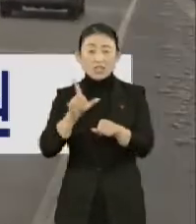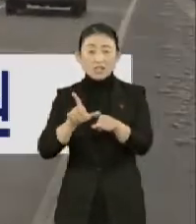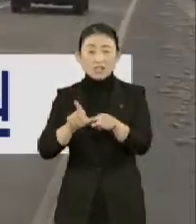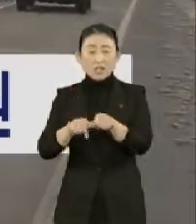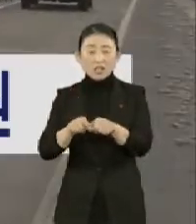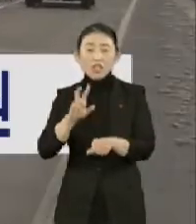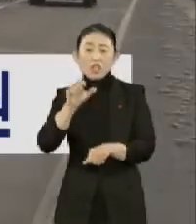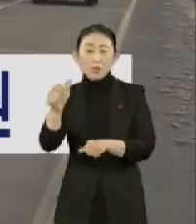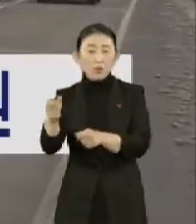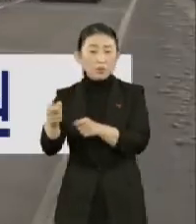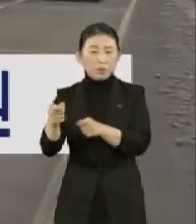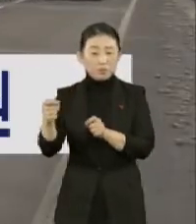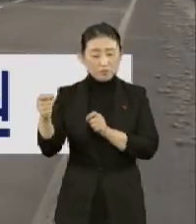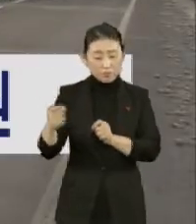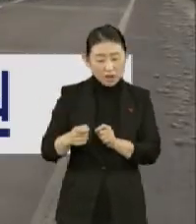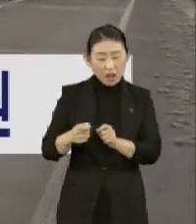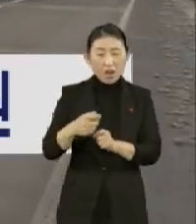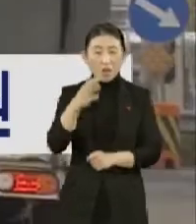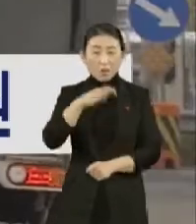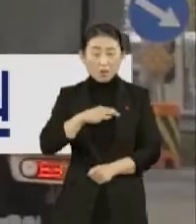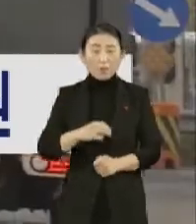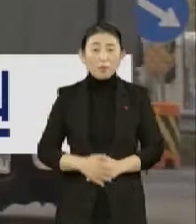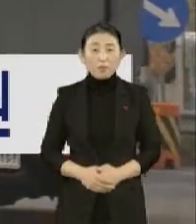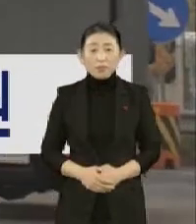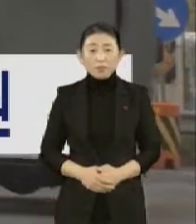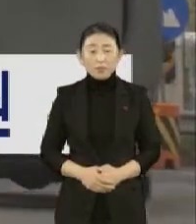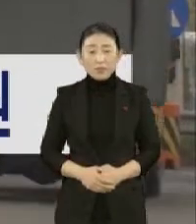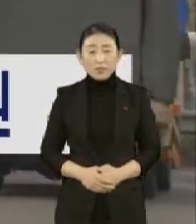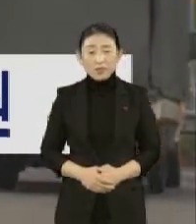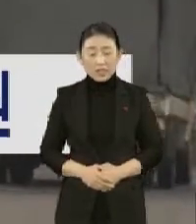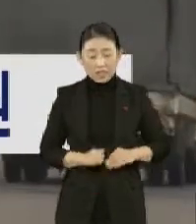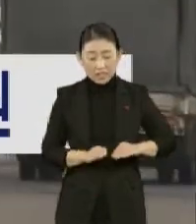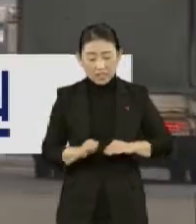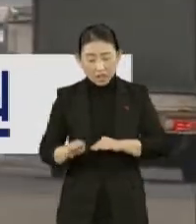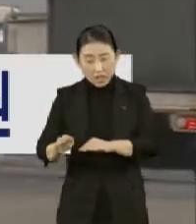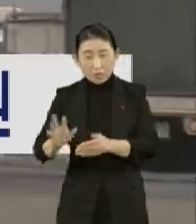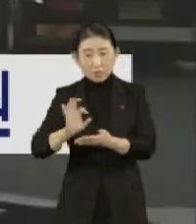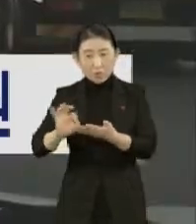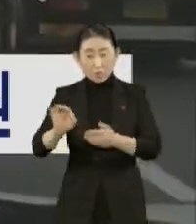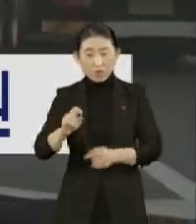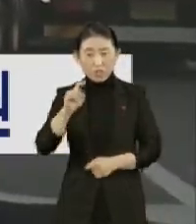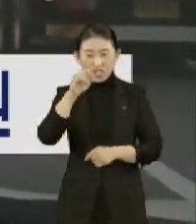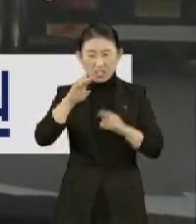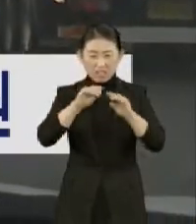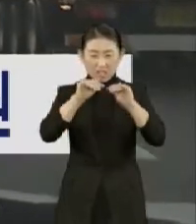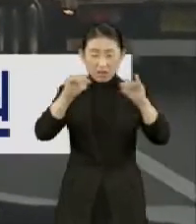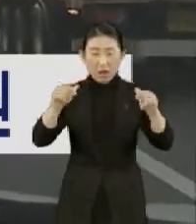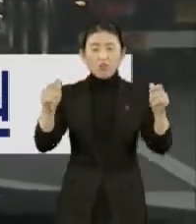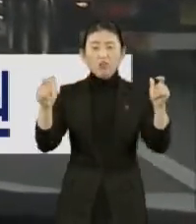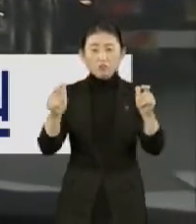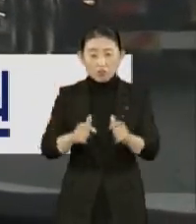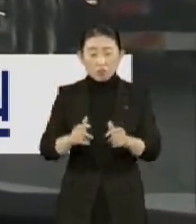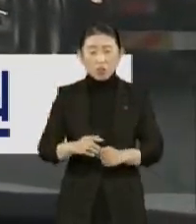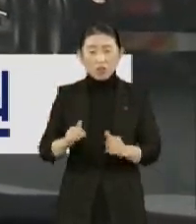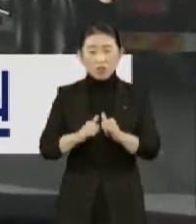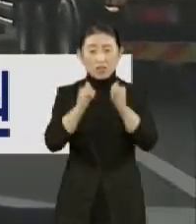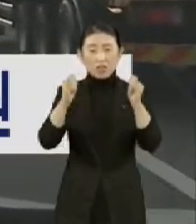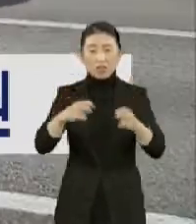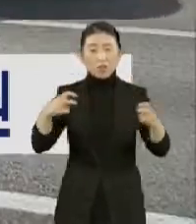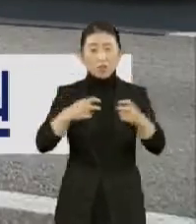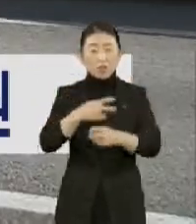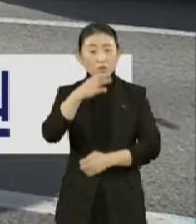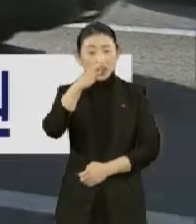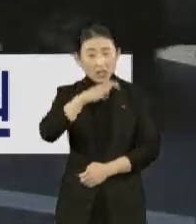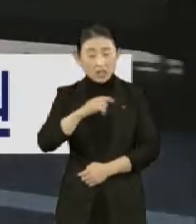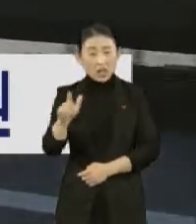25분 단축되는 걸로 확인됐습니다 또 차량 운행 비용과 대기오염 비용 감소 등으로 사회적 교통편